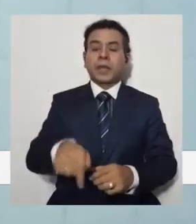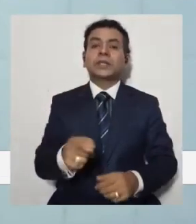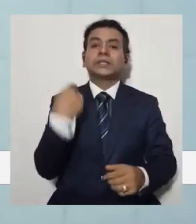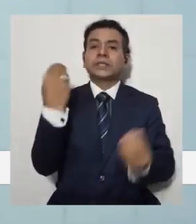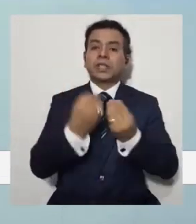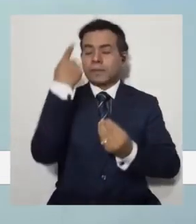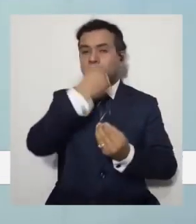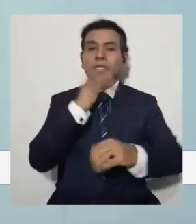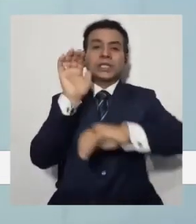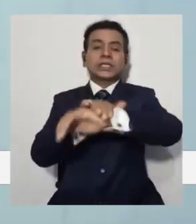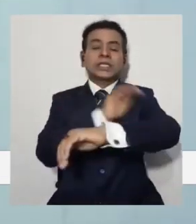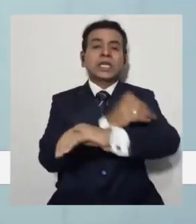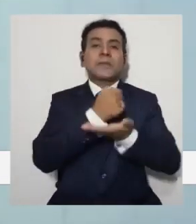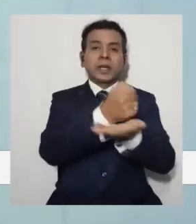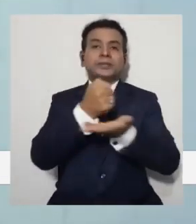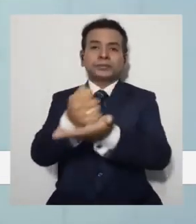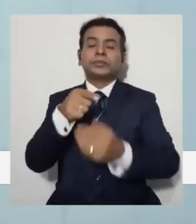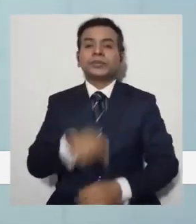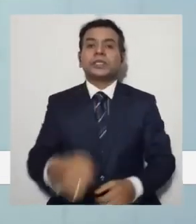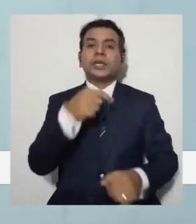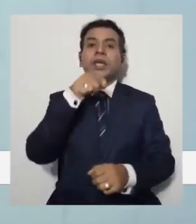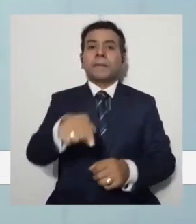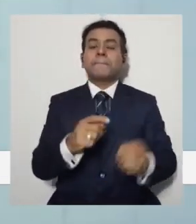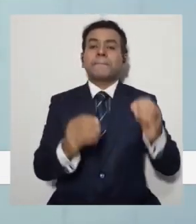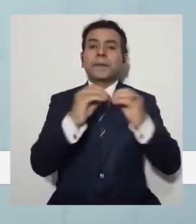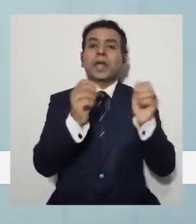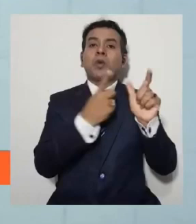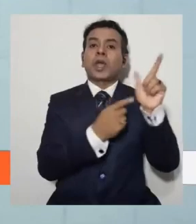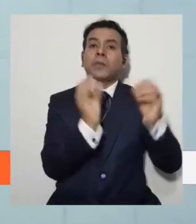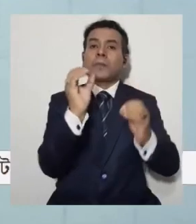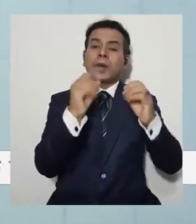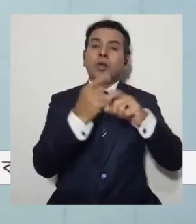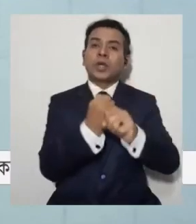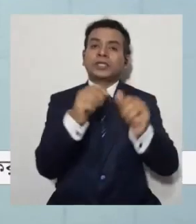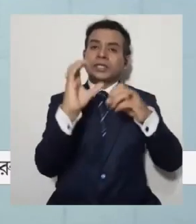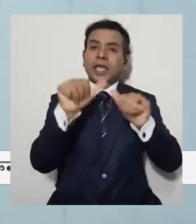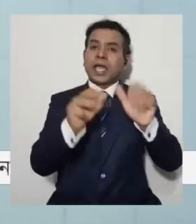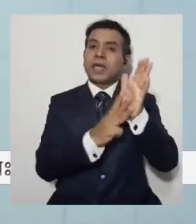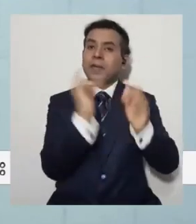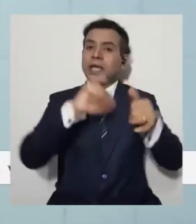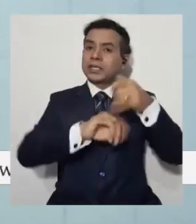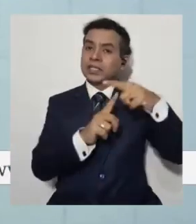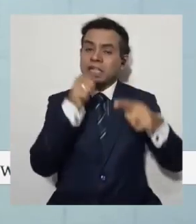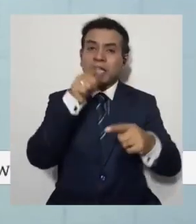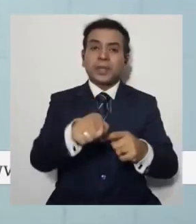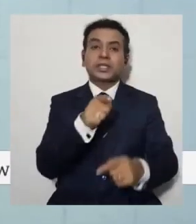অ্যাসোসিয়েশনকে ধন্যবাদ জানাই। আমি আজকে আপনাদের আরেকটি তথ্য দিব, যে আমরা আজকে